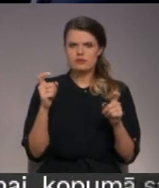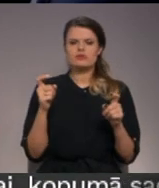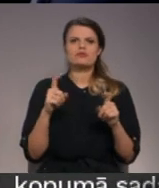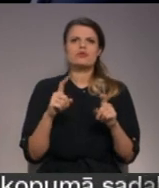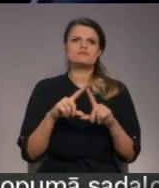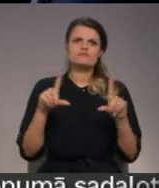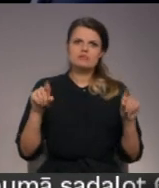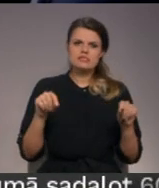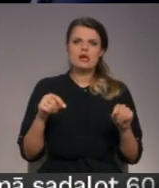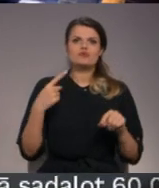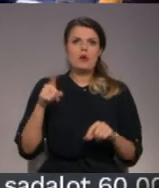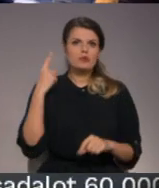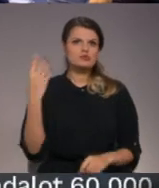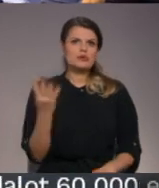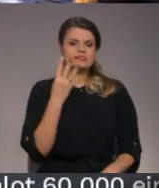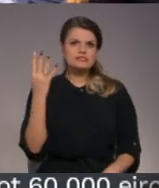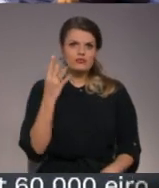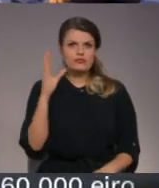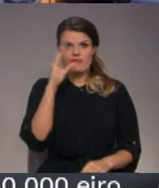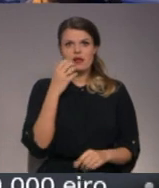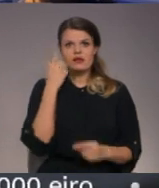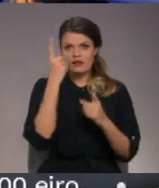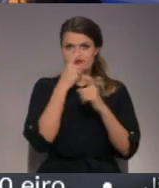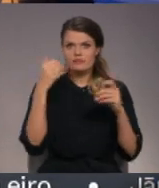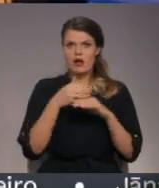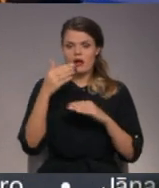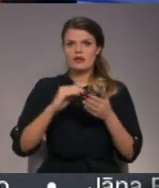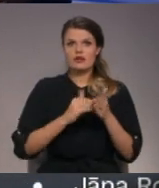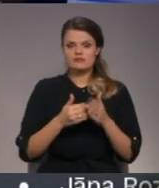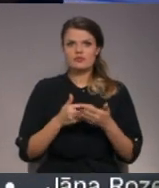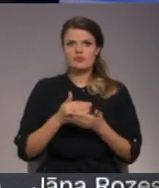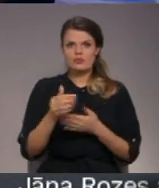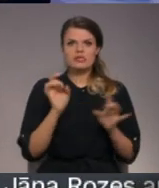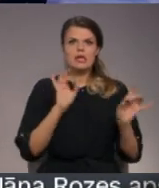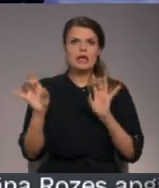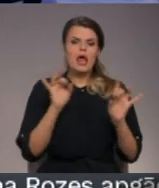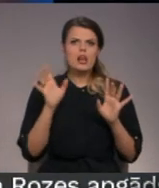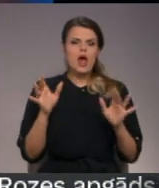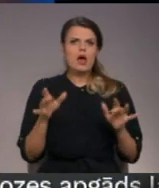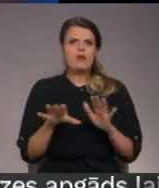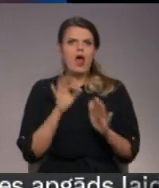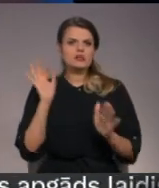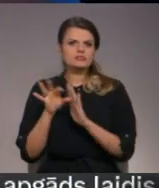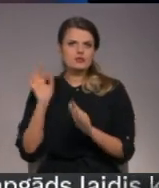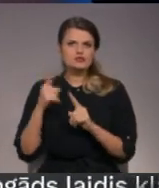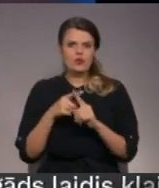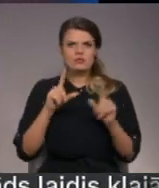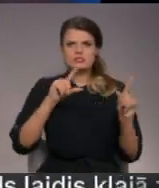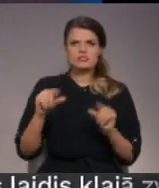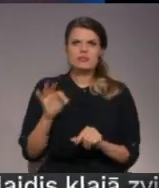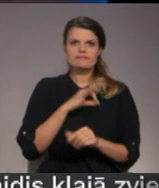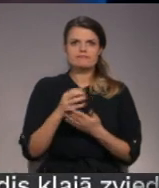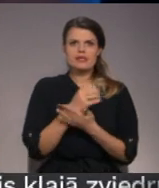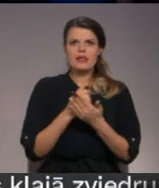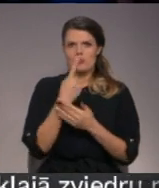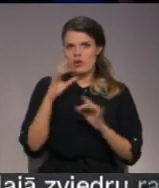ceturtdienas vakara, kad valstī tika izsludināta ārkārtas situācija, turpinās lavīnveida reklāmas kampaņu atcelšana un ievērojami samazinās ieņēmumi